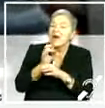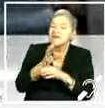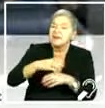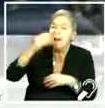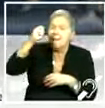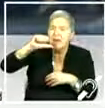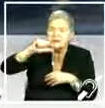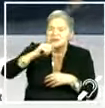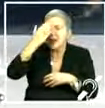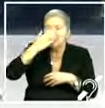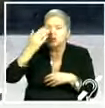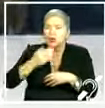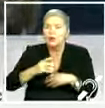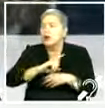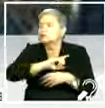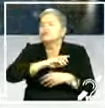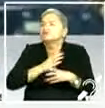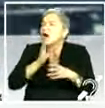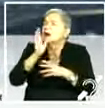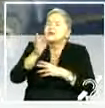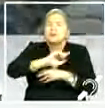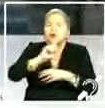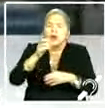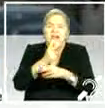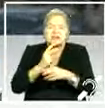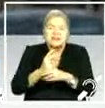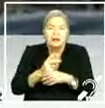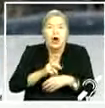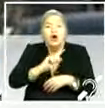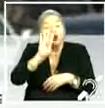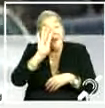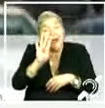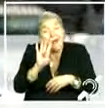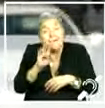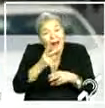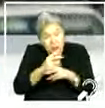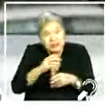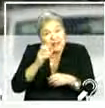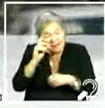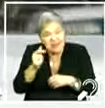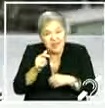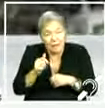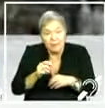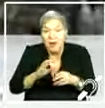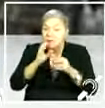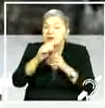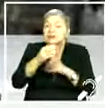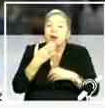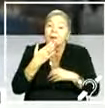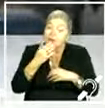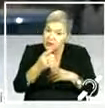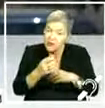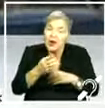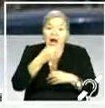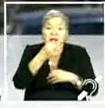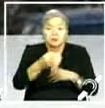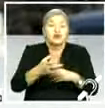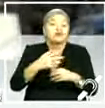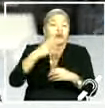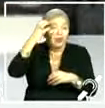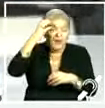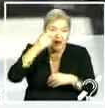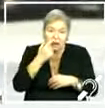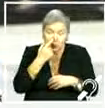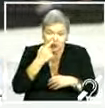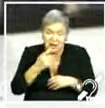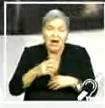benzinei și al motorinei către toate statele, cu excepția 4 țări din CSI. Măsura este una temporară, afirmă guvernanții ruși, și